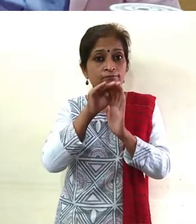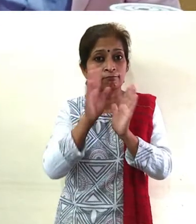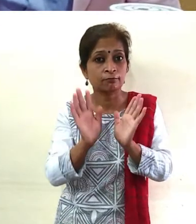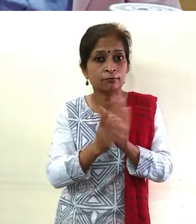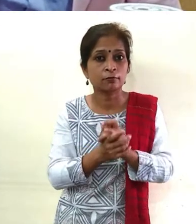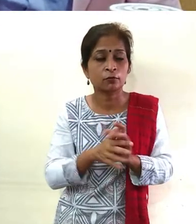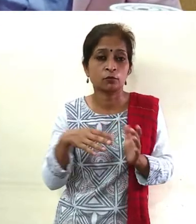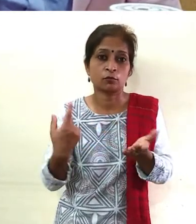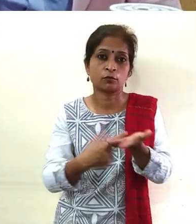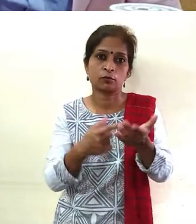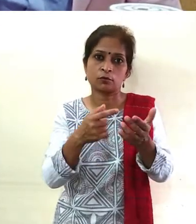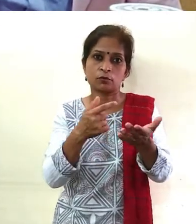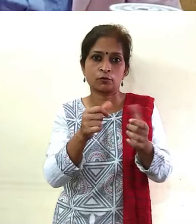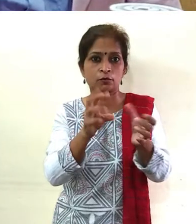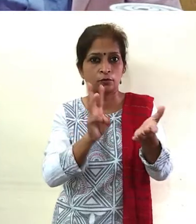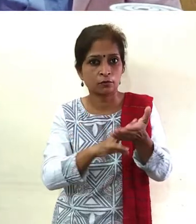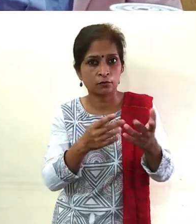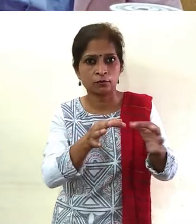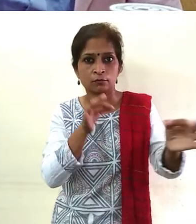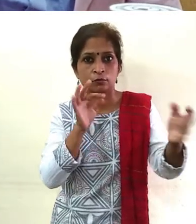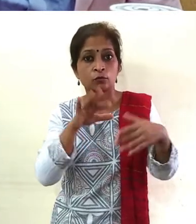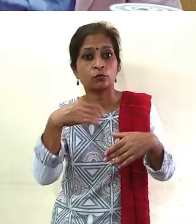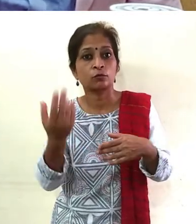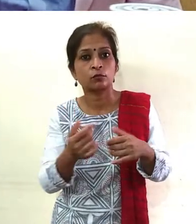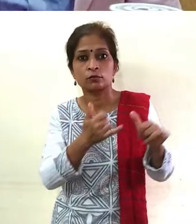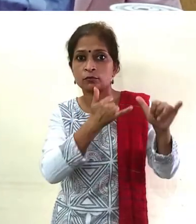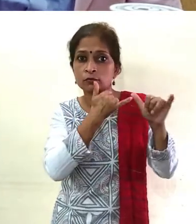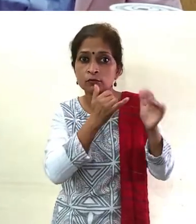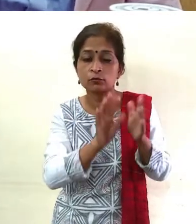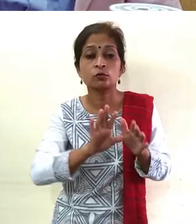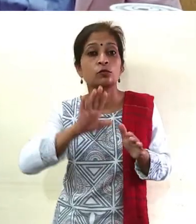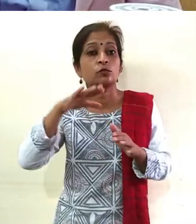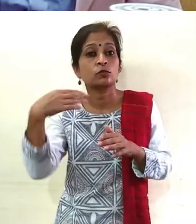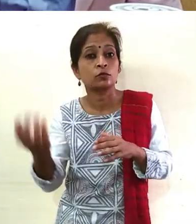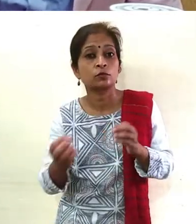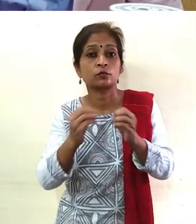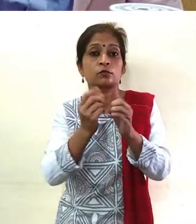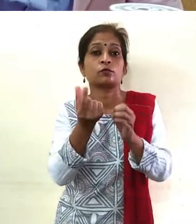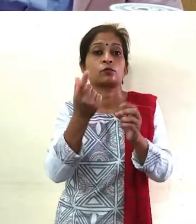बाद हुए कृष्ण, कृष्ण के बाद हो जाते हैं बुद्ध,